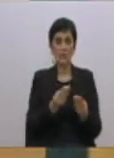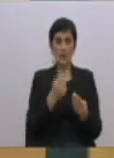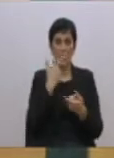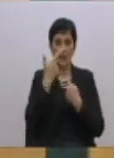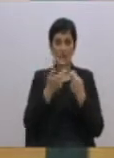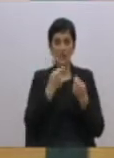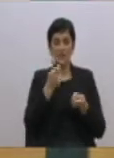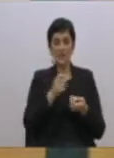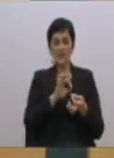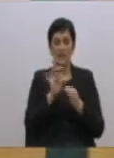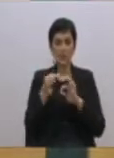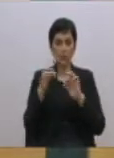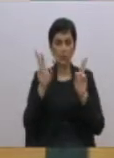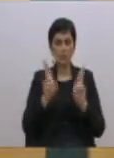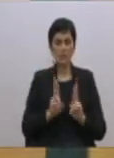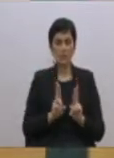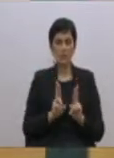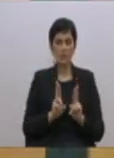დეტალურ წესზე.